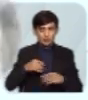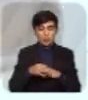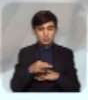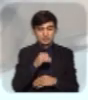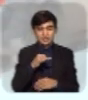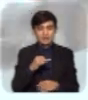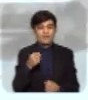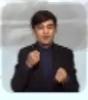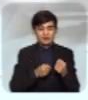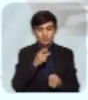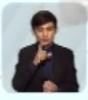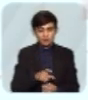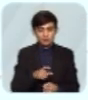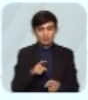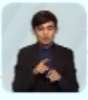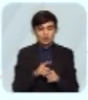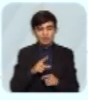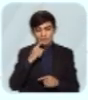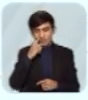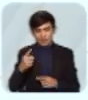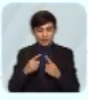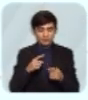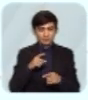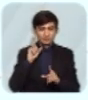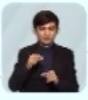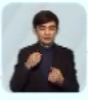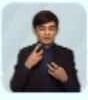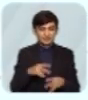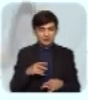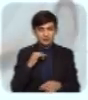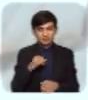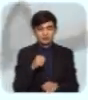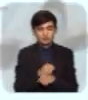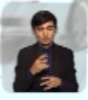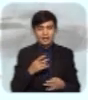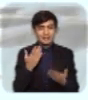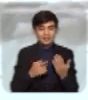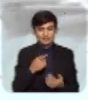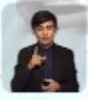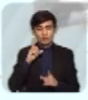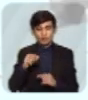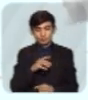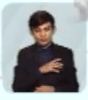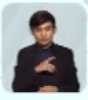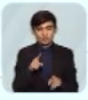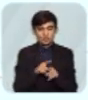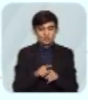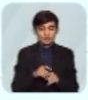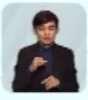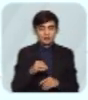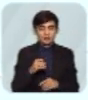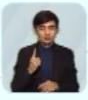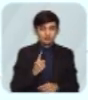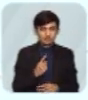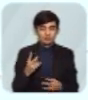также водителям, ограничить выезд населенных пунктов. Но если уже выехали, находиться в пунктах обогрева и